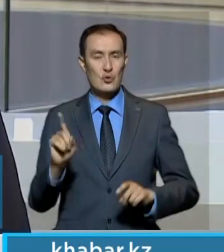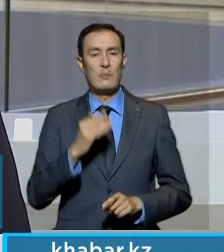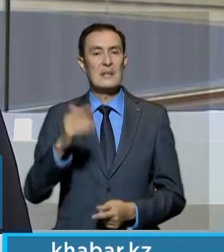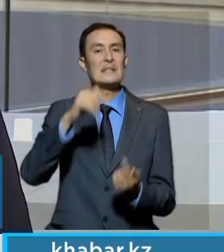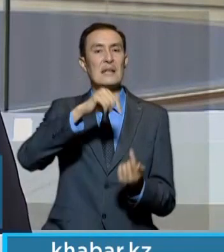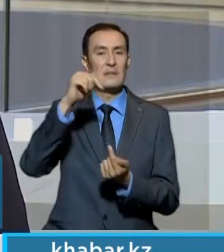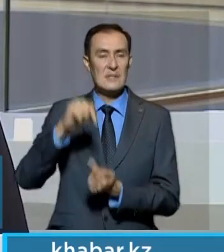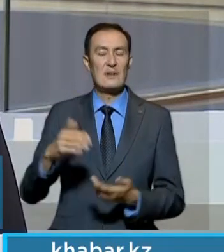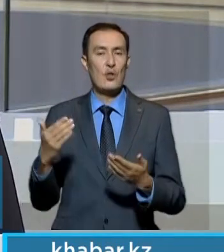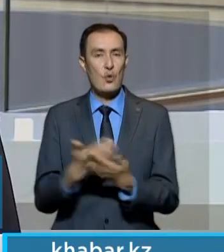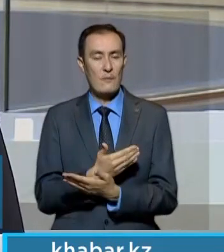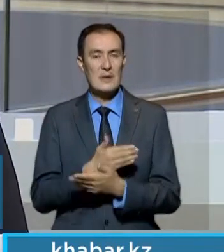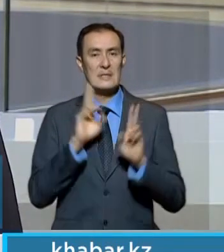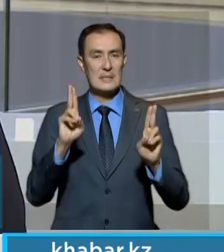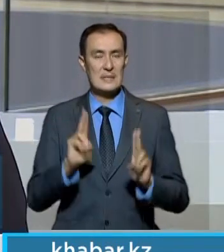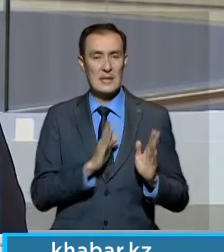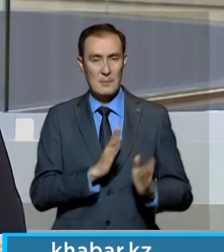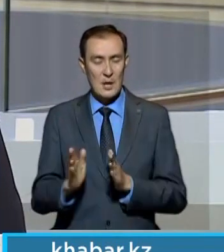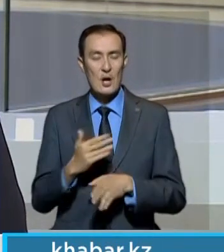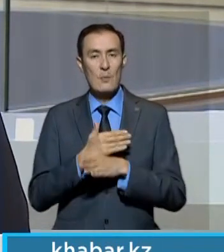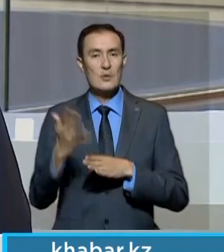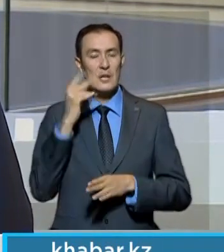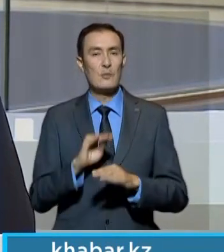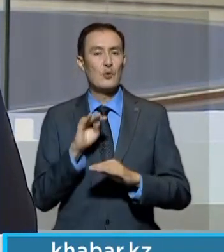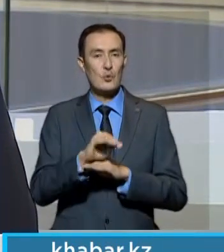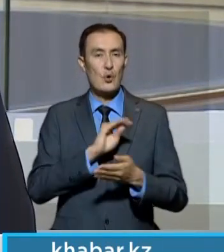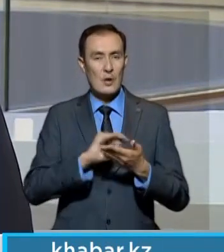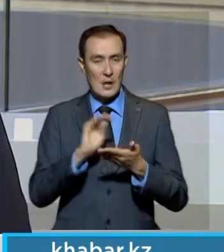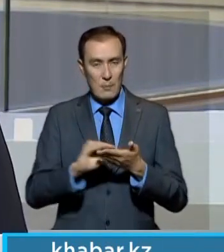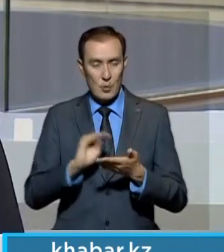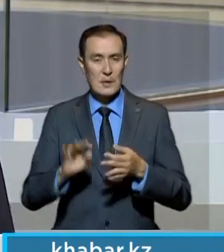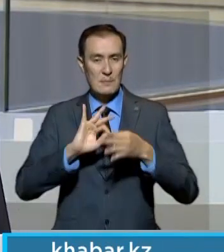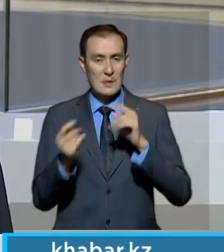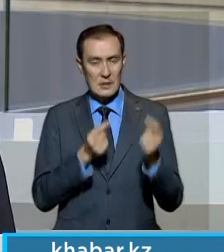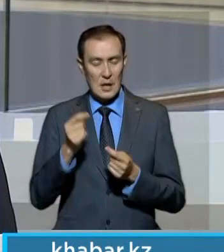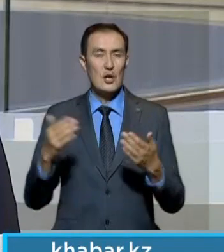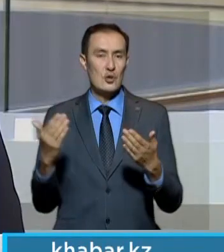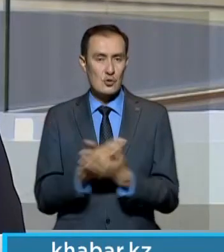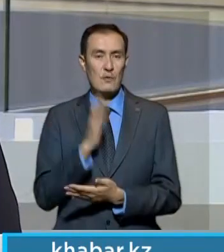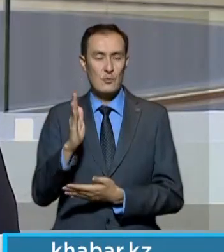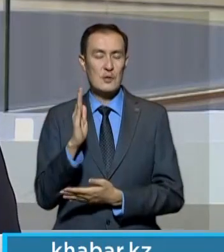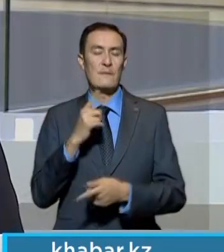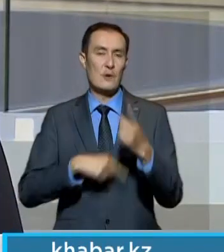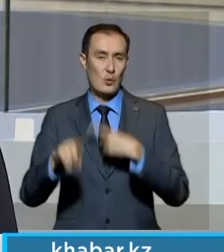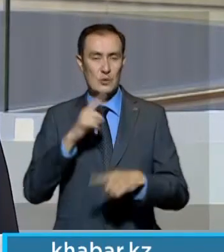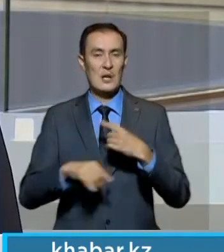они соответствовали новой системе после того как мы доработаем все детали снова вернёмся к обсуждению этого вопроса